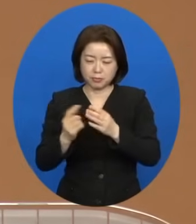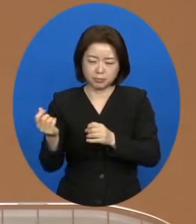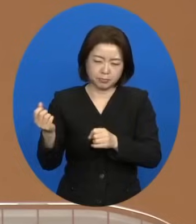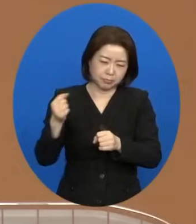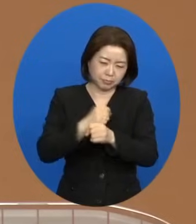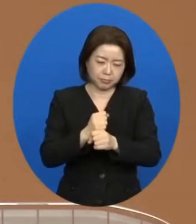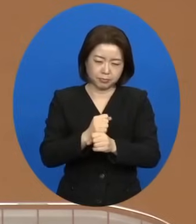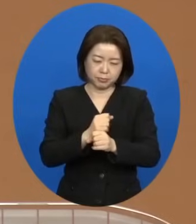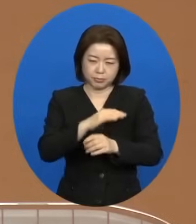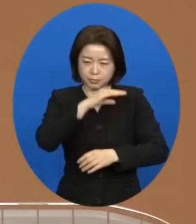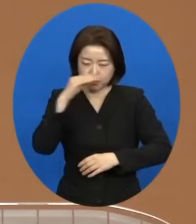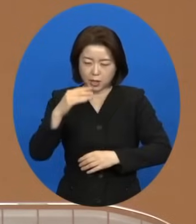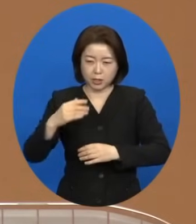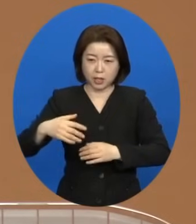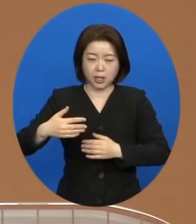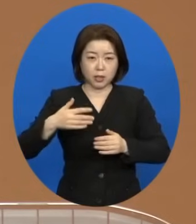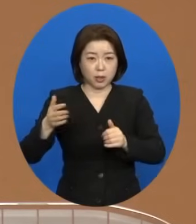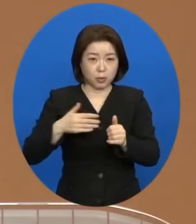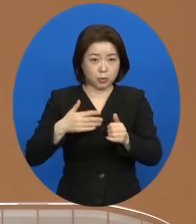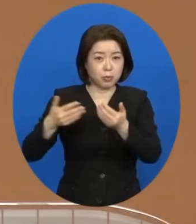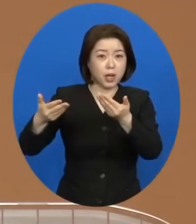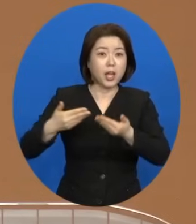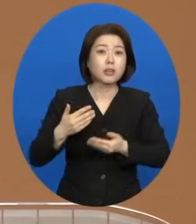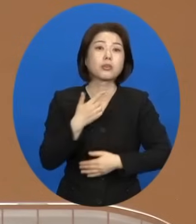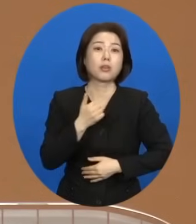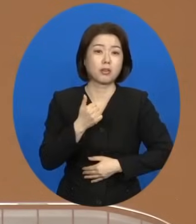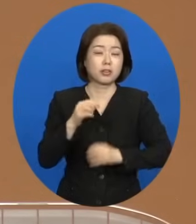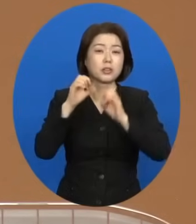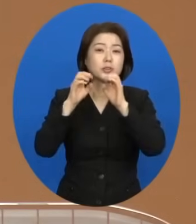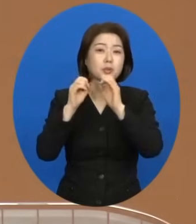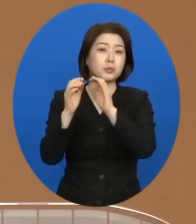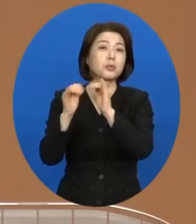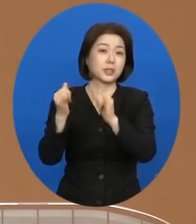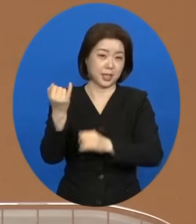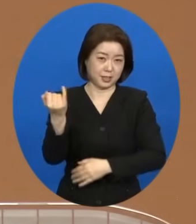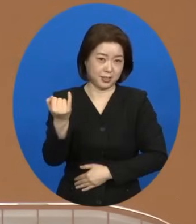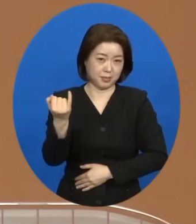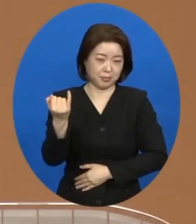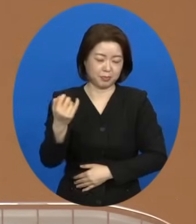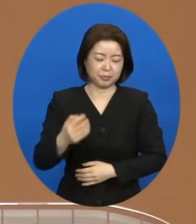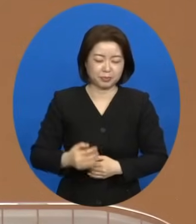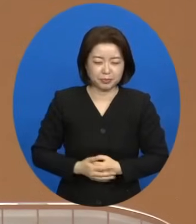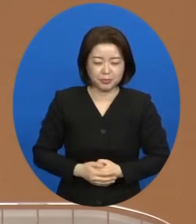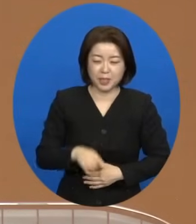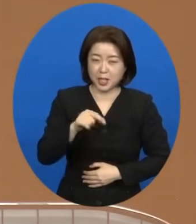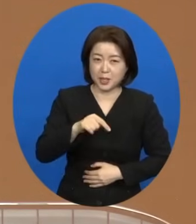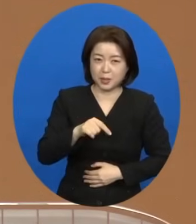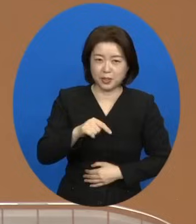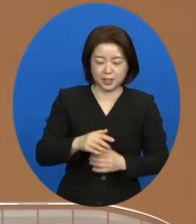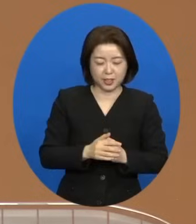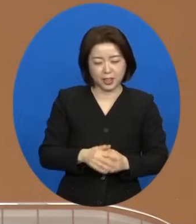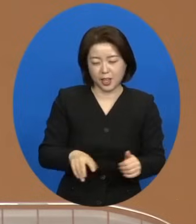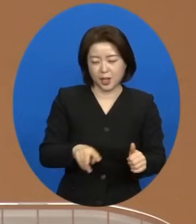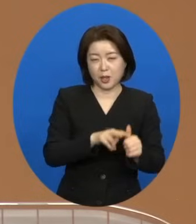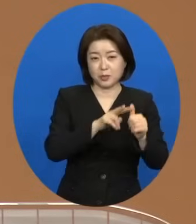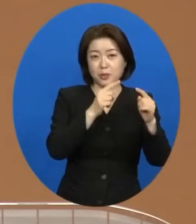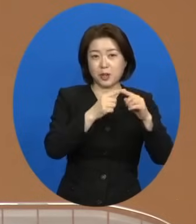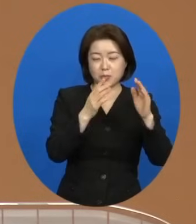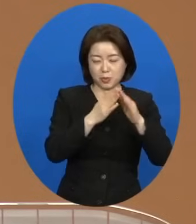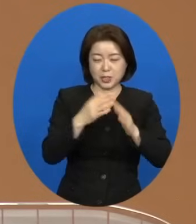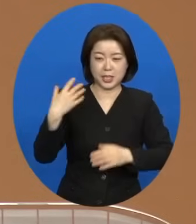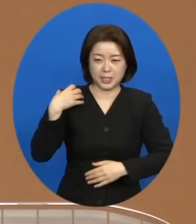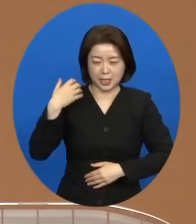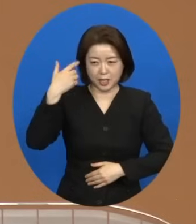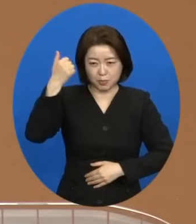분 그런 분이셨는데요 제가 2021년 5월 말에 청을 받고 이제 한국에 오게 되었을 때